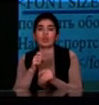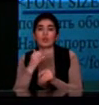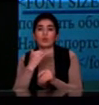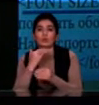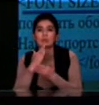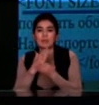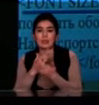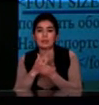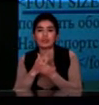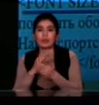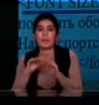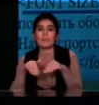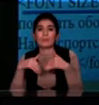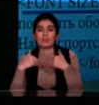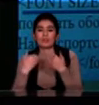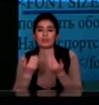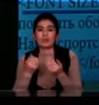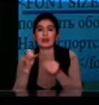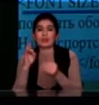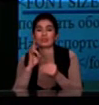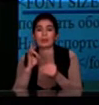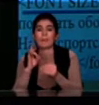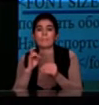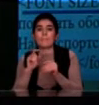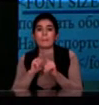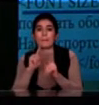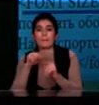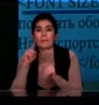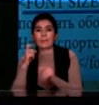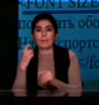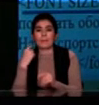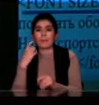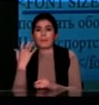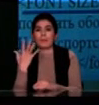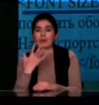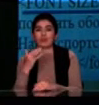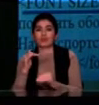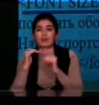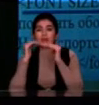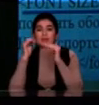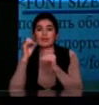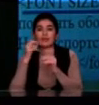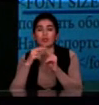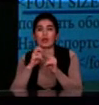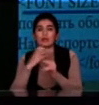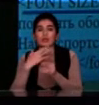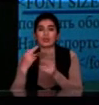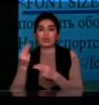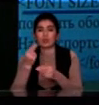нас предложение было размером 5. Поэтому верхняя граница нашего